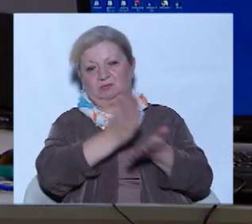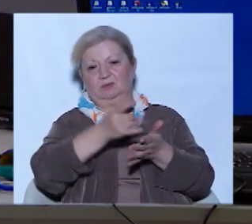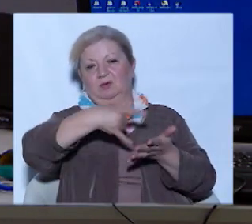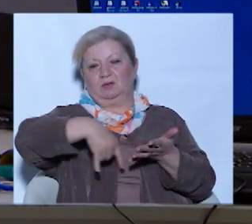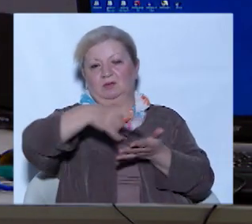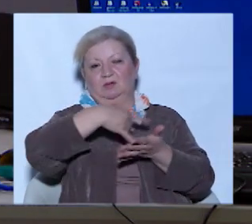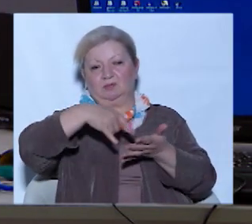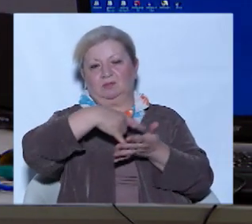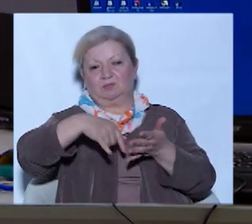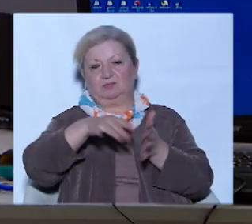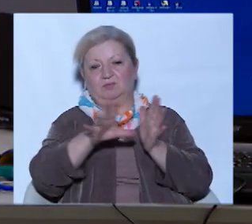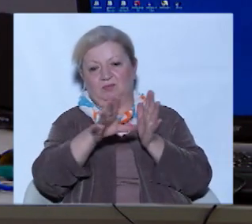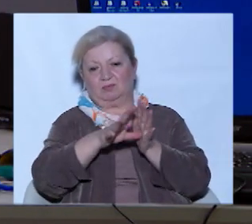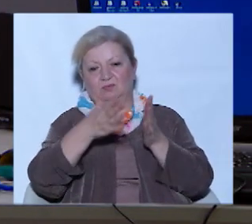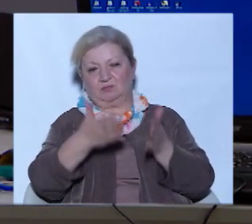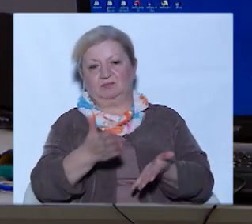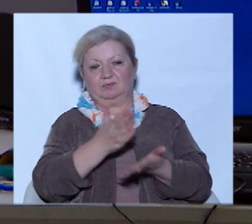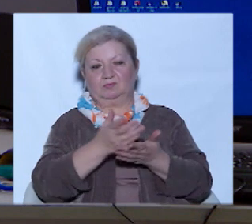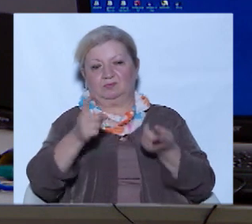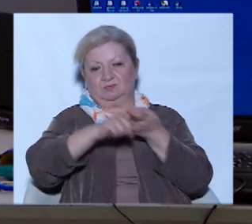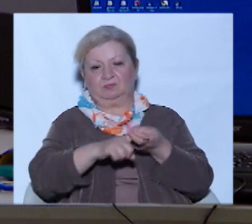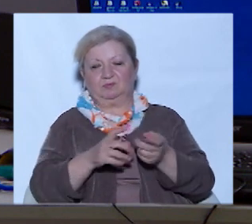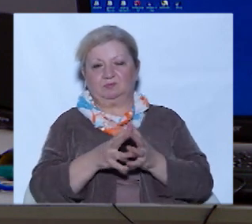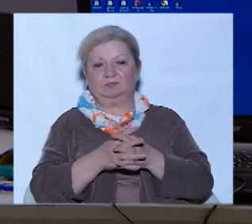ელექტრომაგნიტურ ინდუქციასთან გვაქვს საქმე.